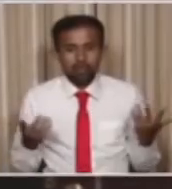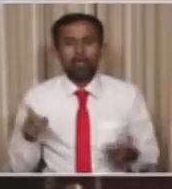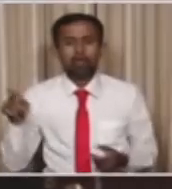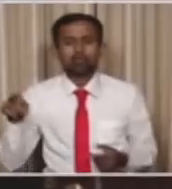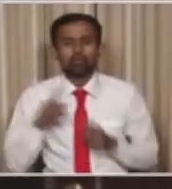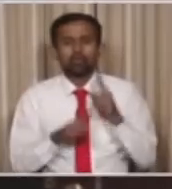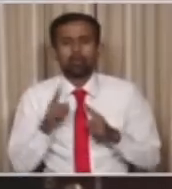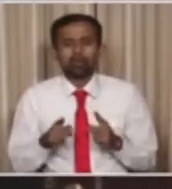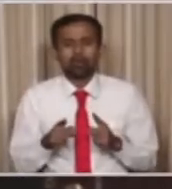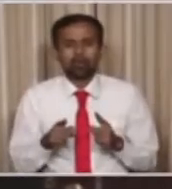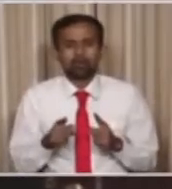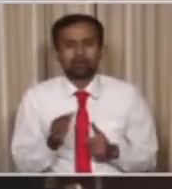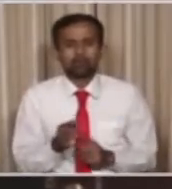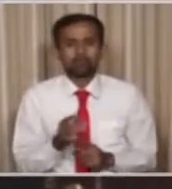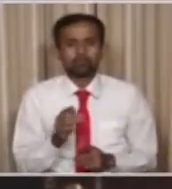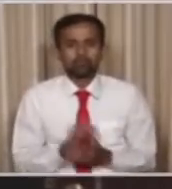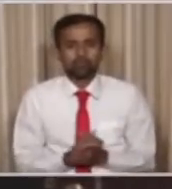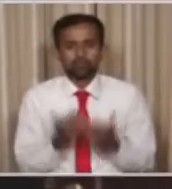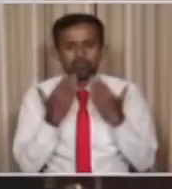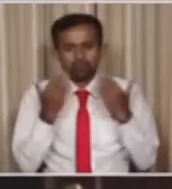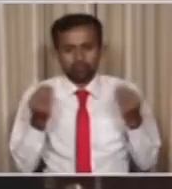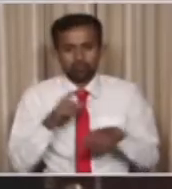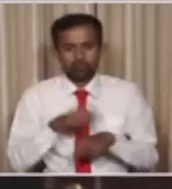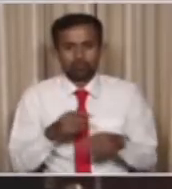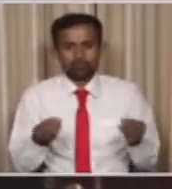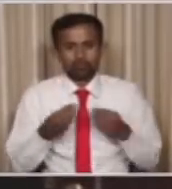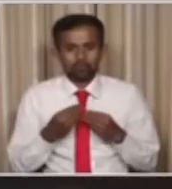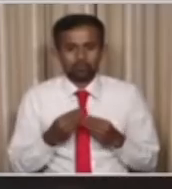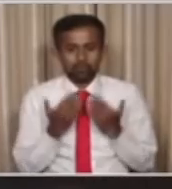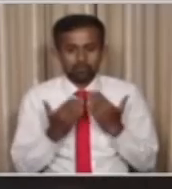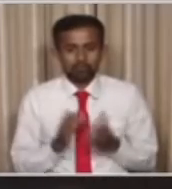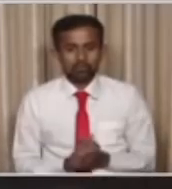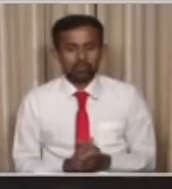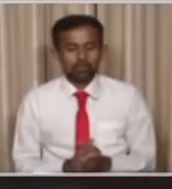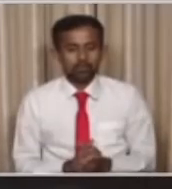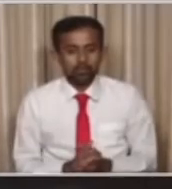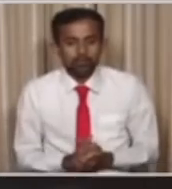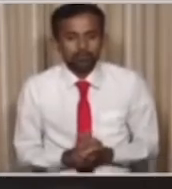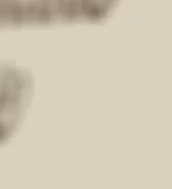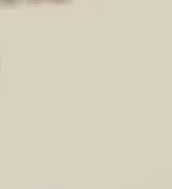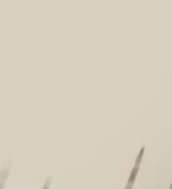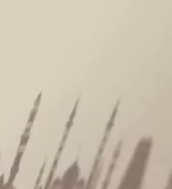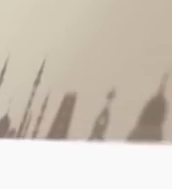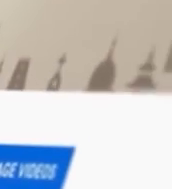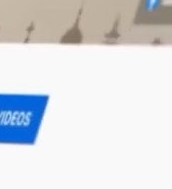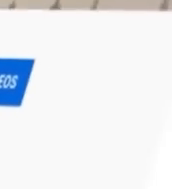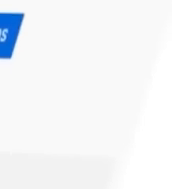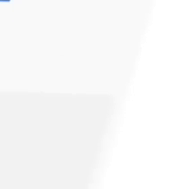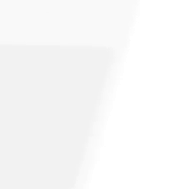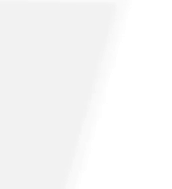ඒකට කතා කරන්නේ කරු සභාපතිතුමනි? සූදී ඔබතුමාට කාලය ලබා දුන්නාට බොහොම ස්තුතියි. ගරු අමාත්‍ය